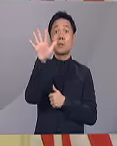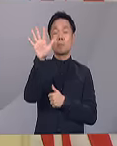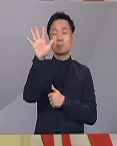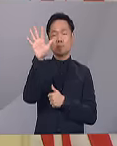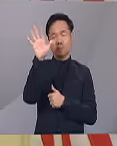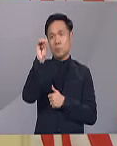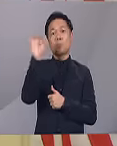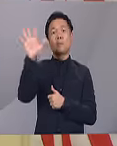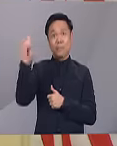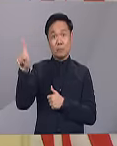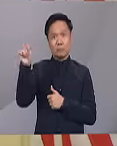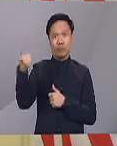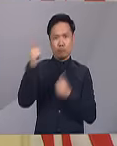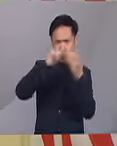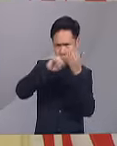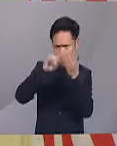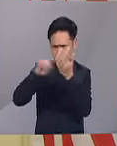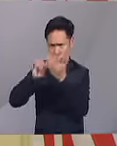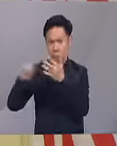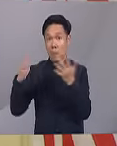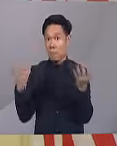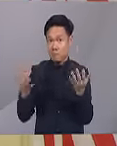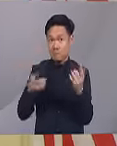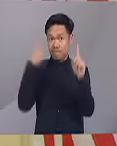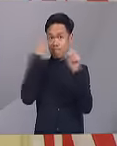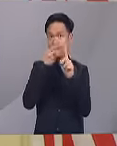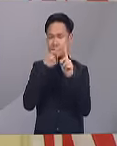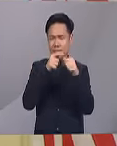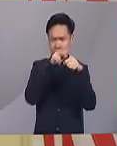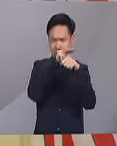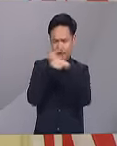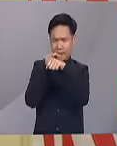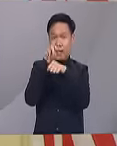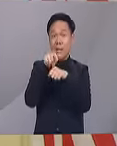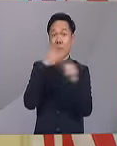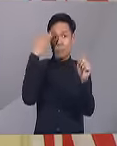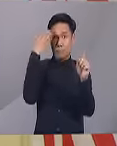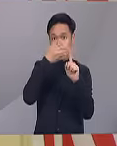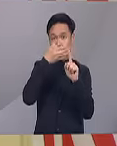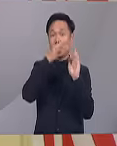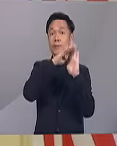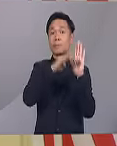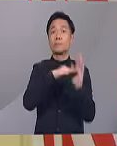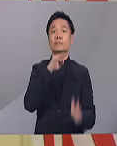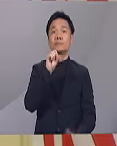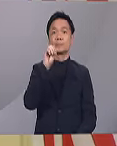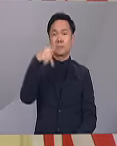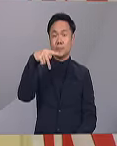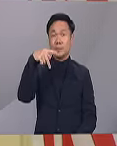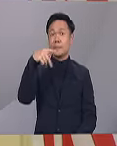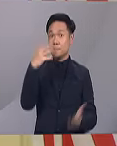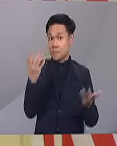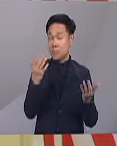84,051 pemeriksaan bagi memantau dan menguatkuasakan SOP PKPB di seluruh